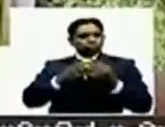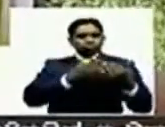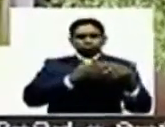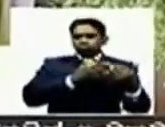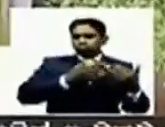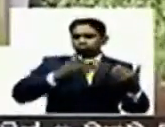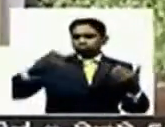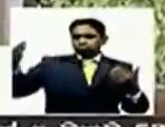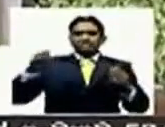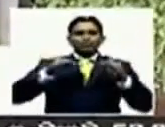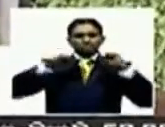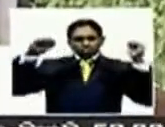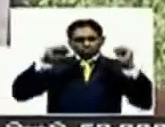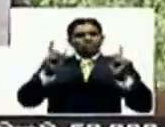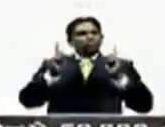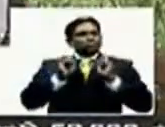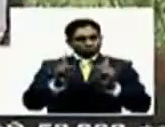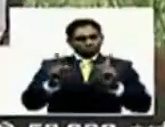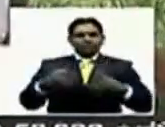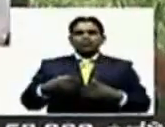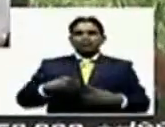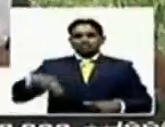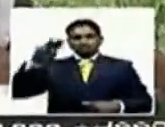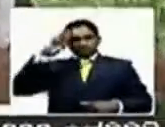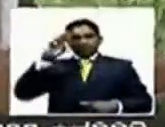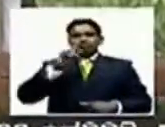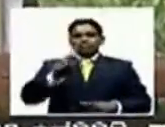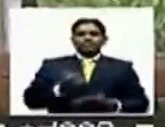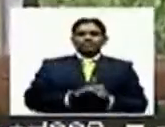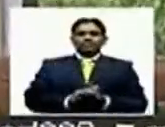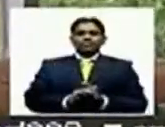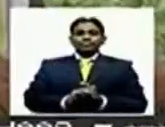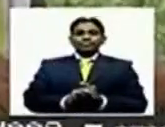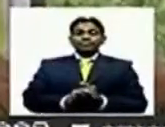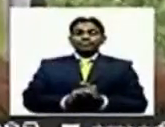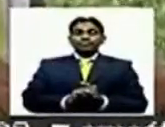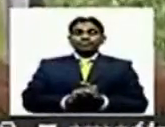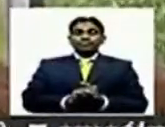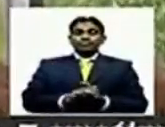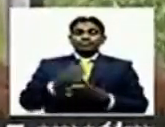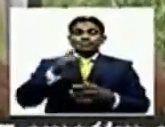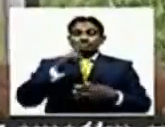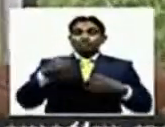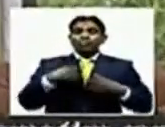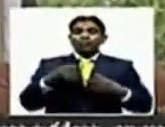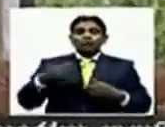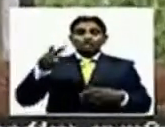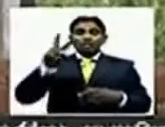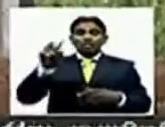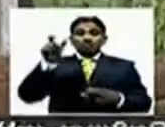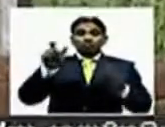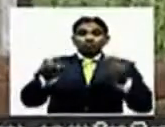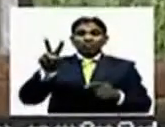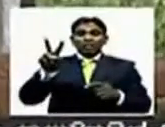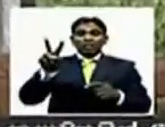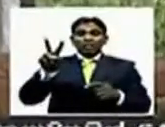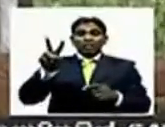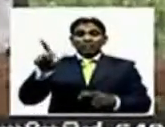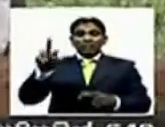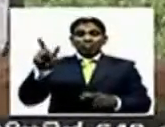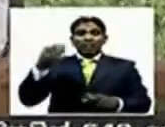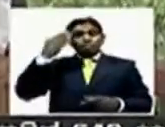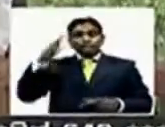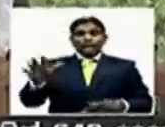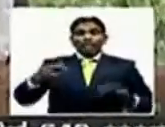කියන ප්‍රතිඥාව. ගොවි 21 දෙනෙක් මාරාන්තික උපවාසය සඳහා පෙළ ගැහිලා ඉන්නවා. දෙන්න